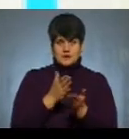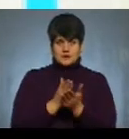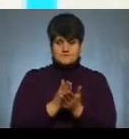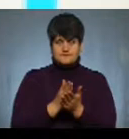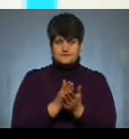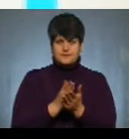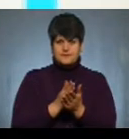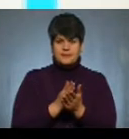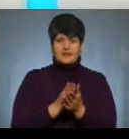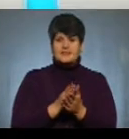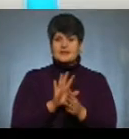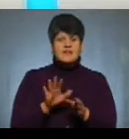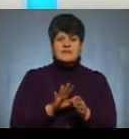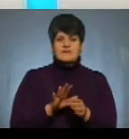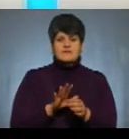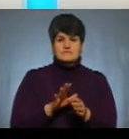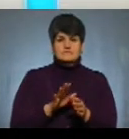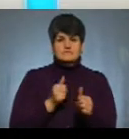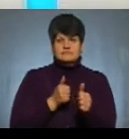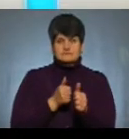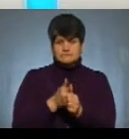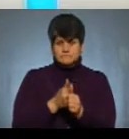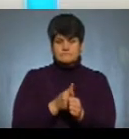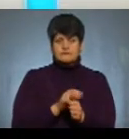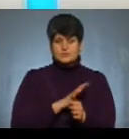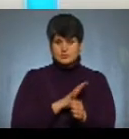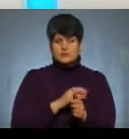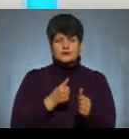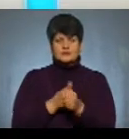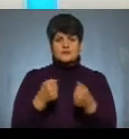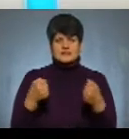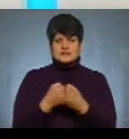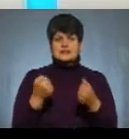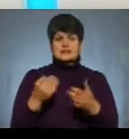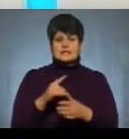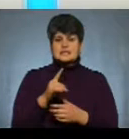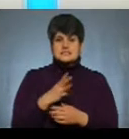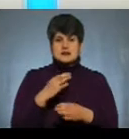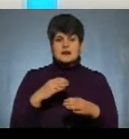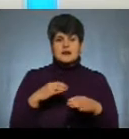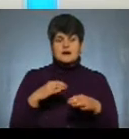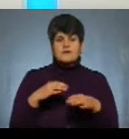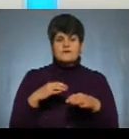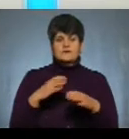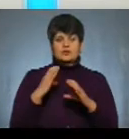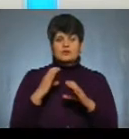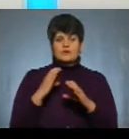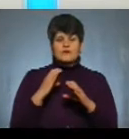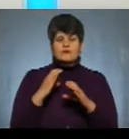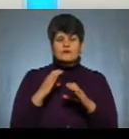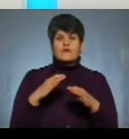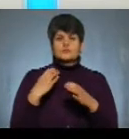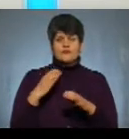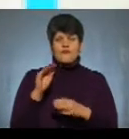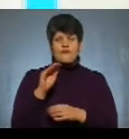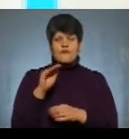розмітка, також не дотримувався дистанції, здійснив зіткнення з автомобілем Volkswagen